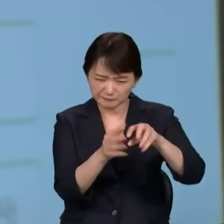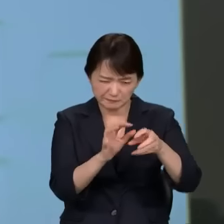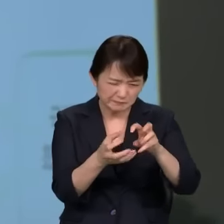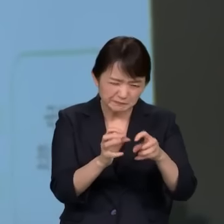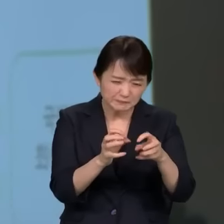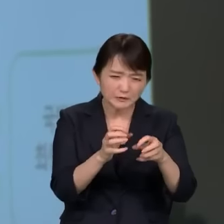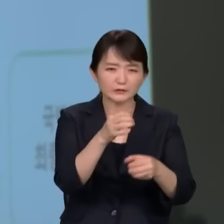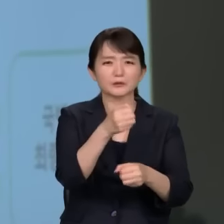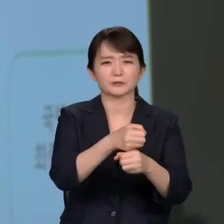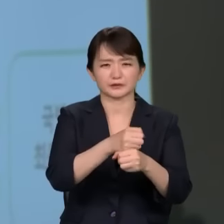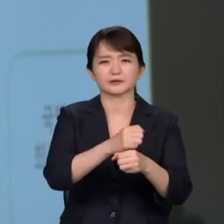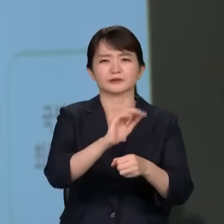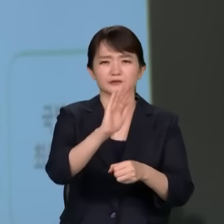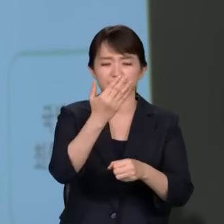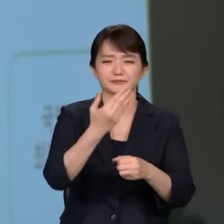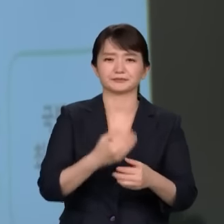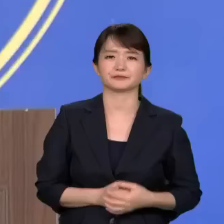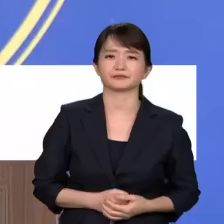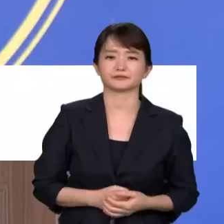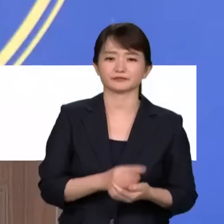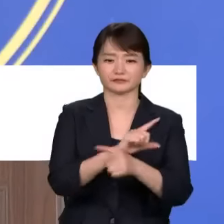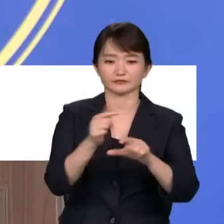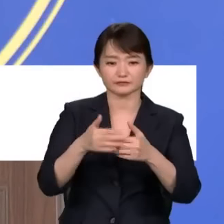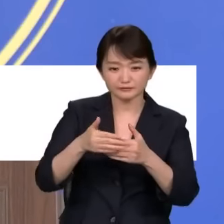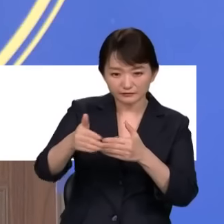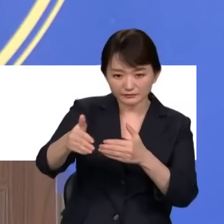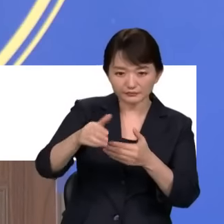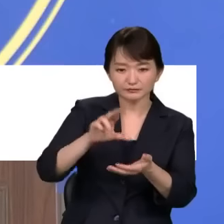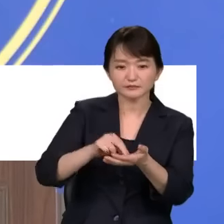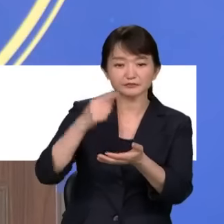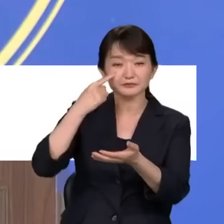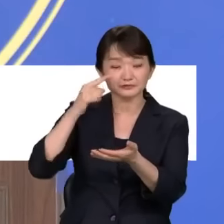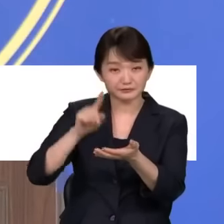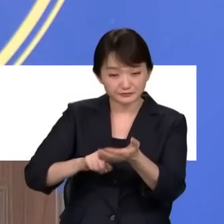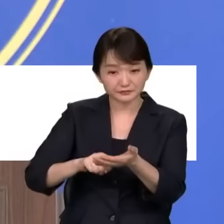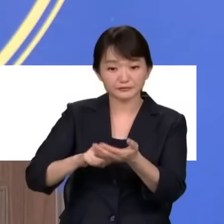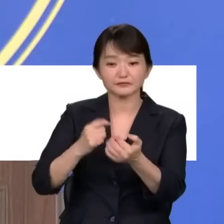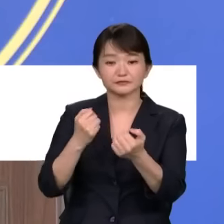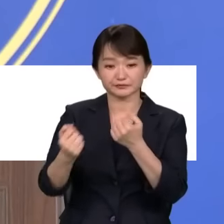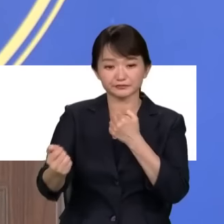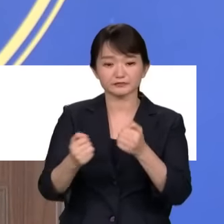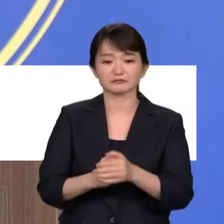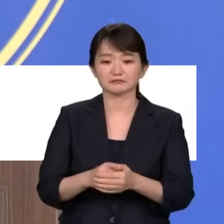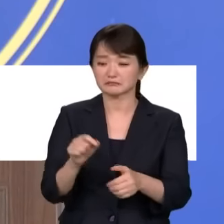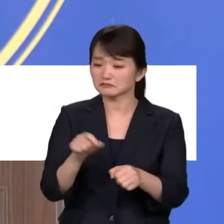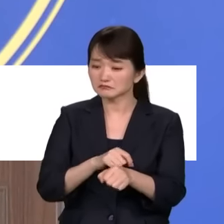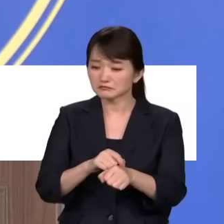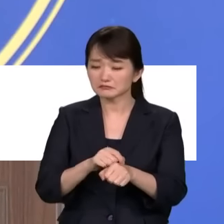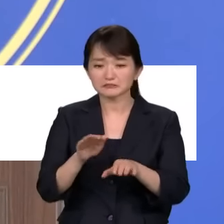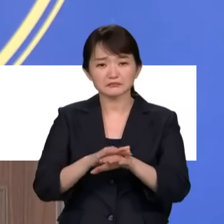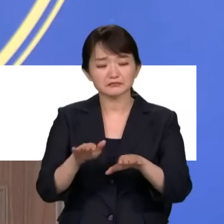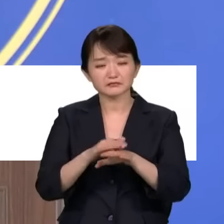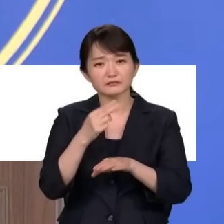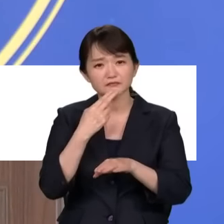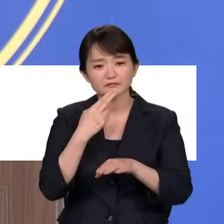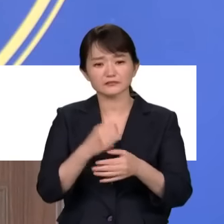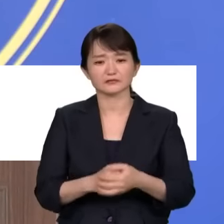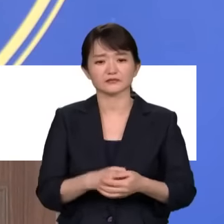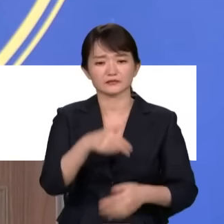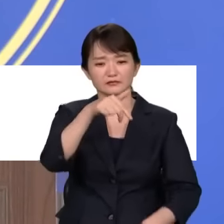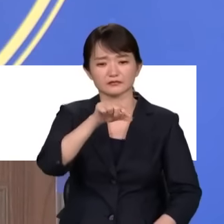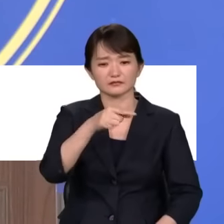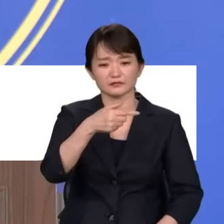방식으로 생산을 이어갔습니다. 여러 공정상의 문제점이 야기되었음에도 별다른 조치 없이 무리하게